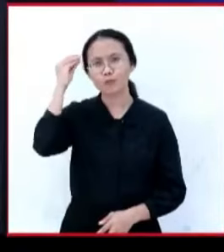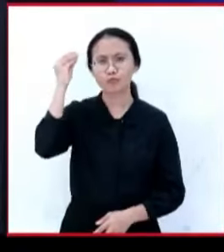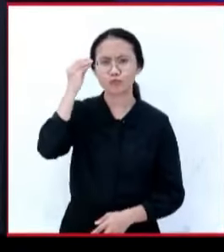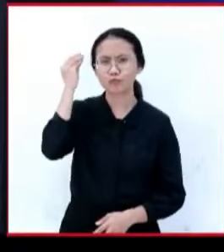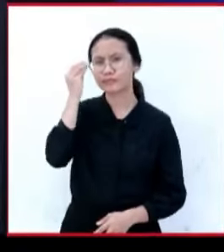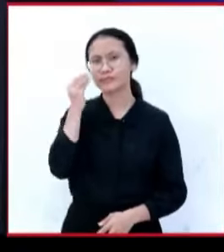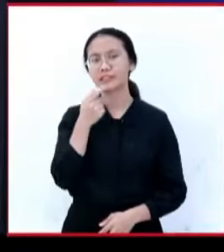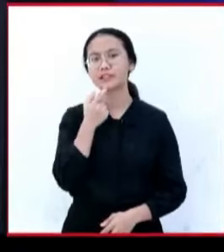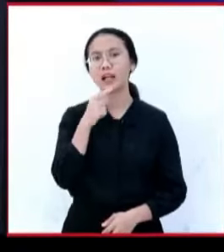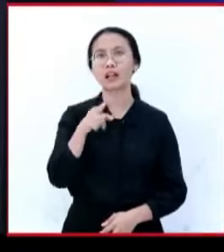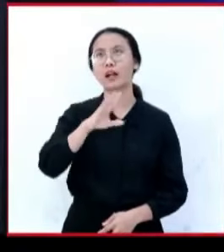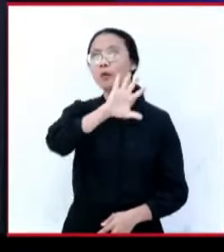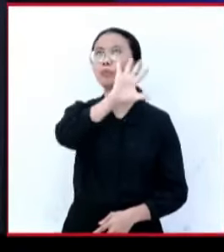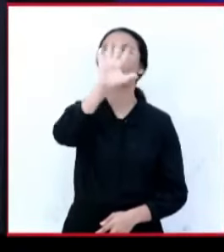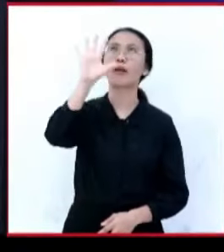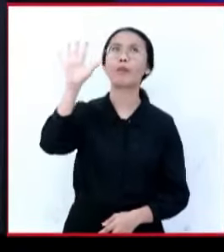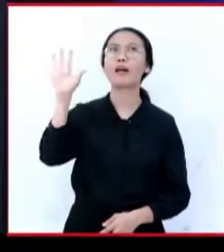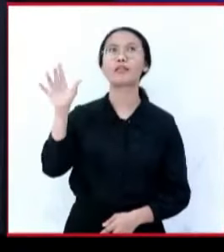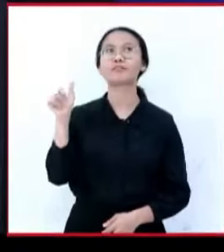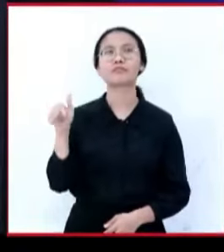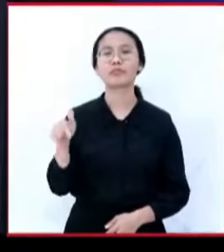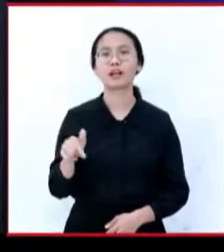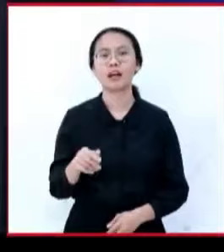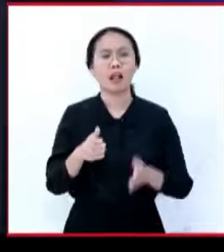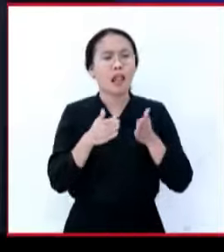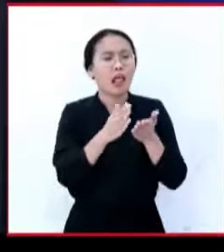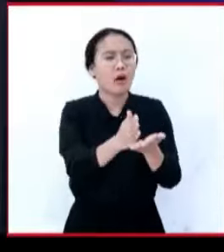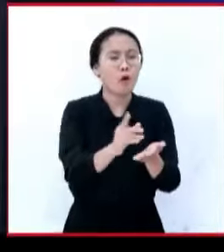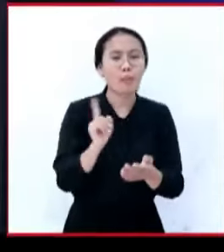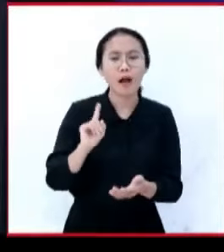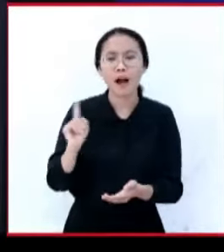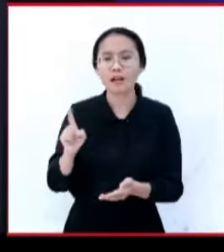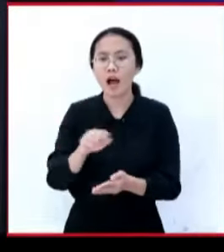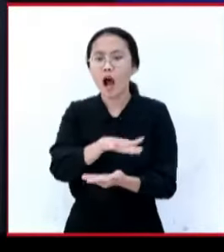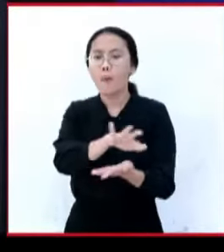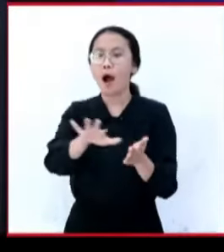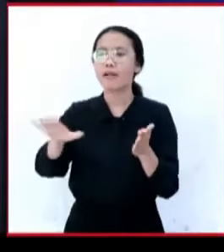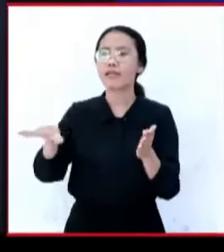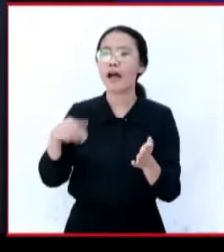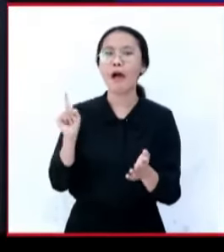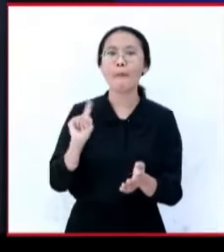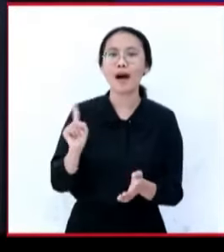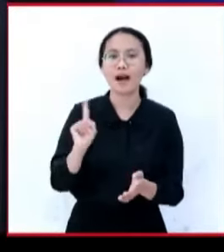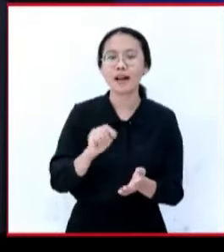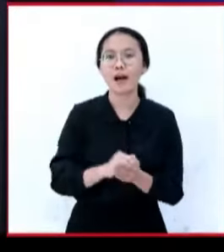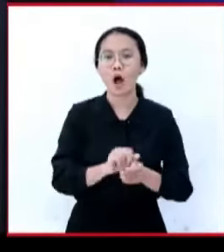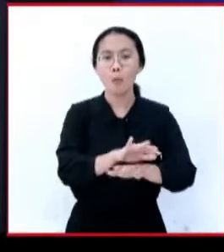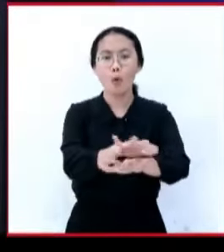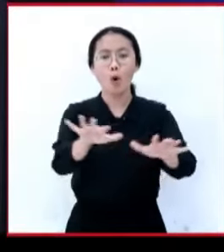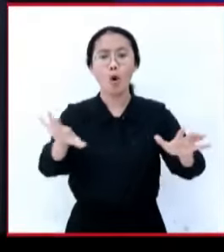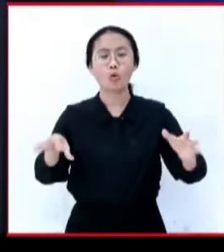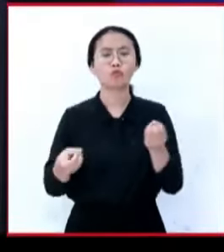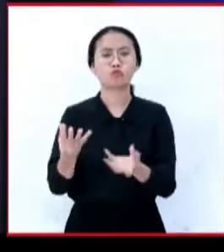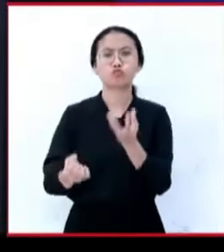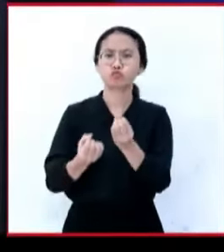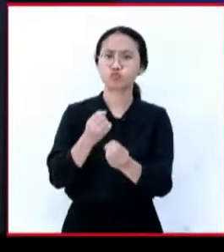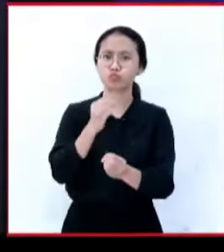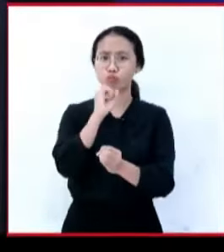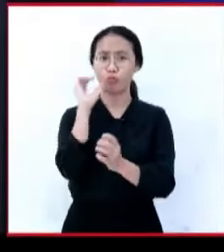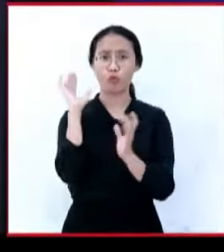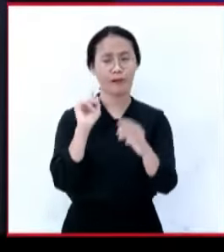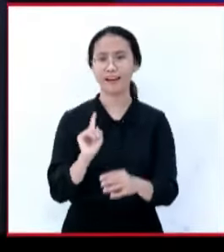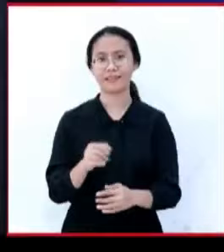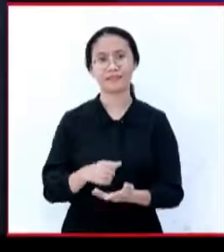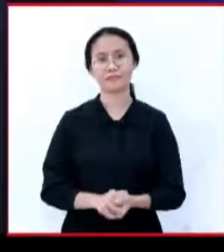jalannya lewat mana Lewat terowongan mana sampai ke pantai mana sampai ke Padang rumput mana pohon-pohonan atau hutan